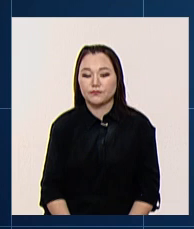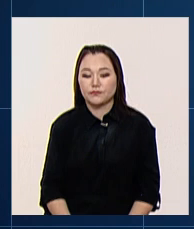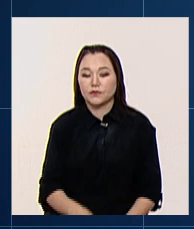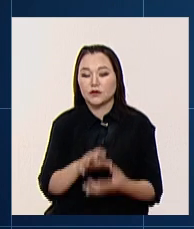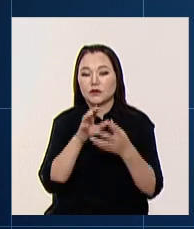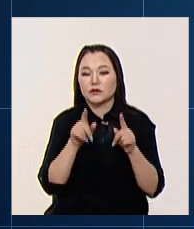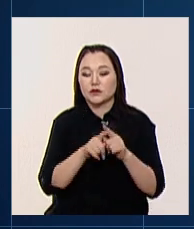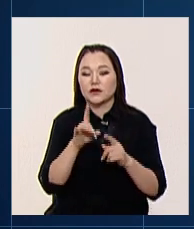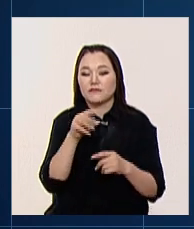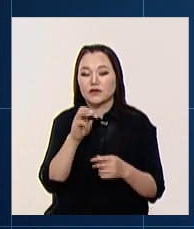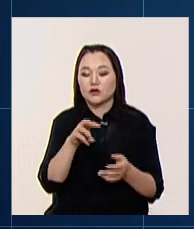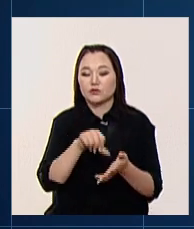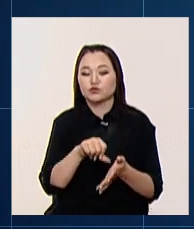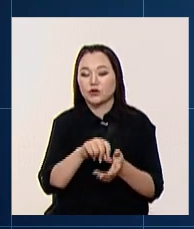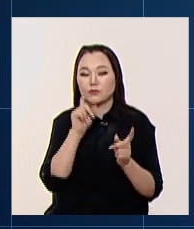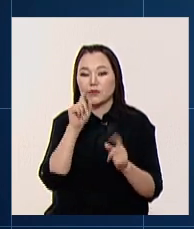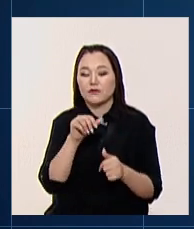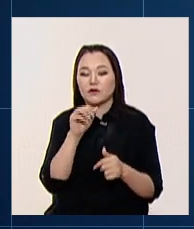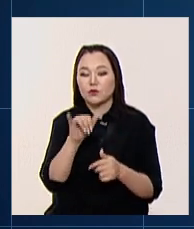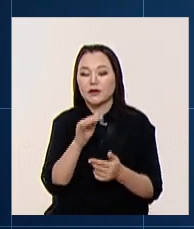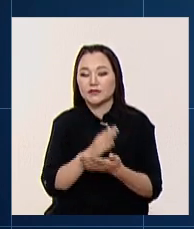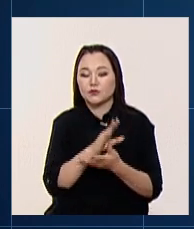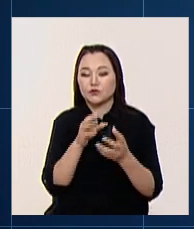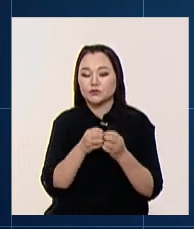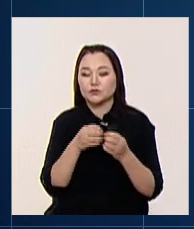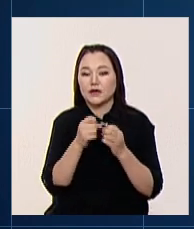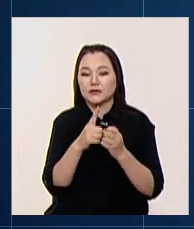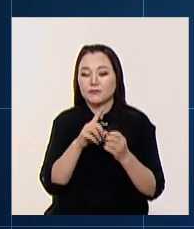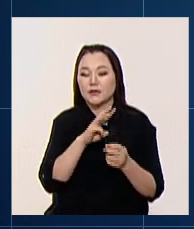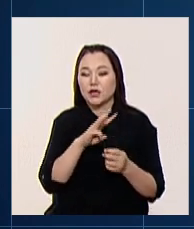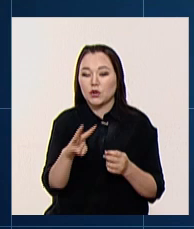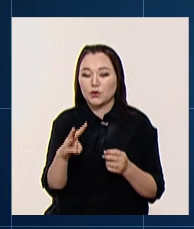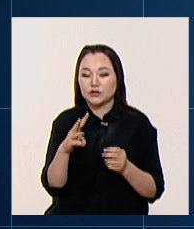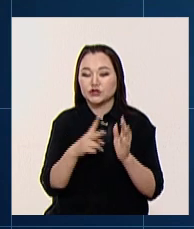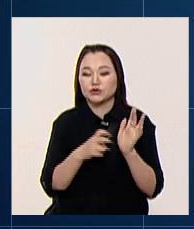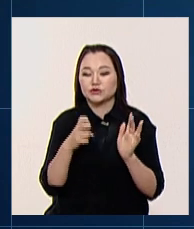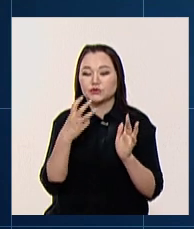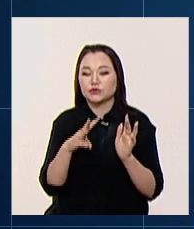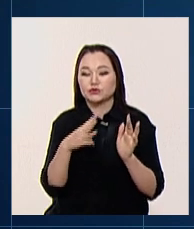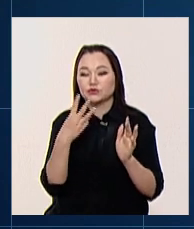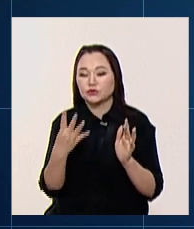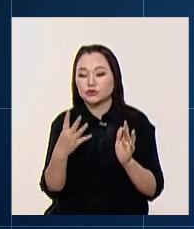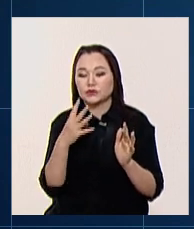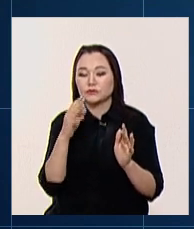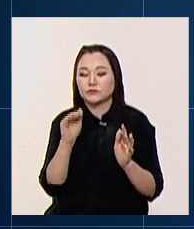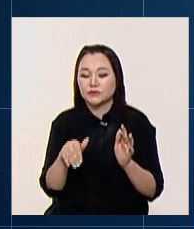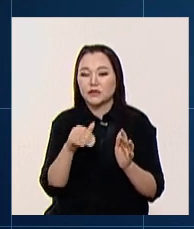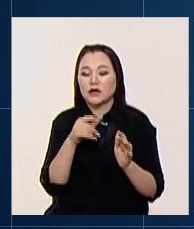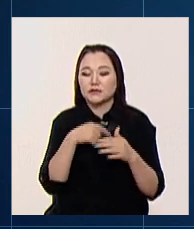Сонымен референдумға қатысуға құқы бар азаматтардың жалпы саны 11 миллион 734642 болса,